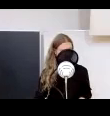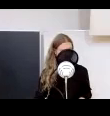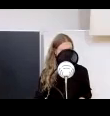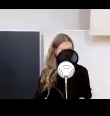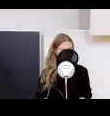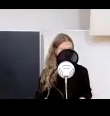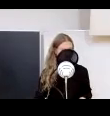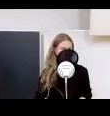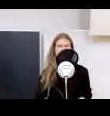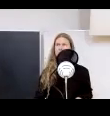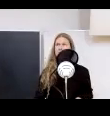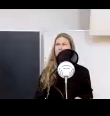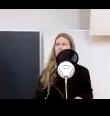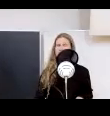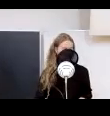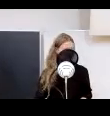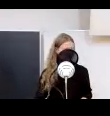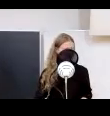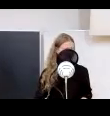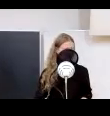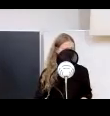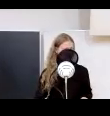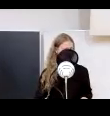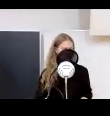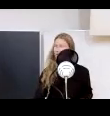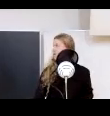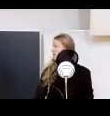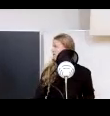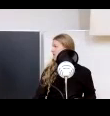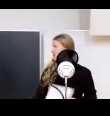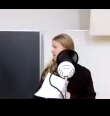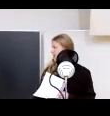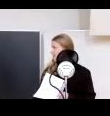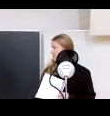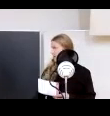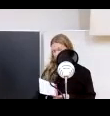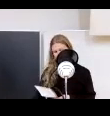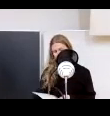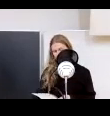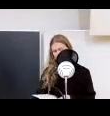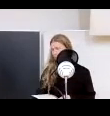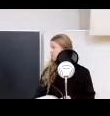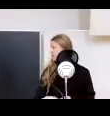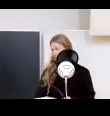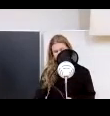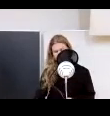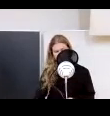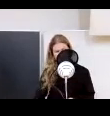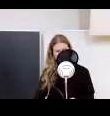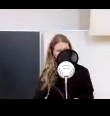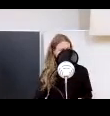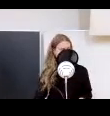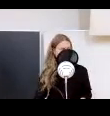Nyt meillä on pari esitystä ennen lounasta. Ja ensimmäisenä olisi valtiotieteen maisteri Juuso